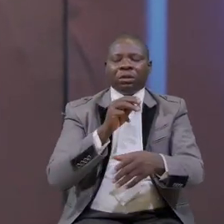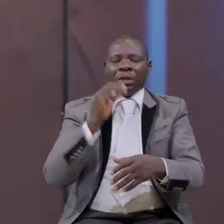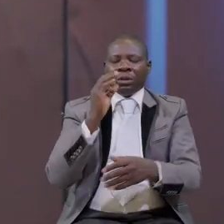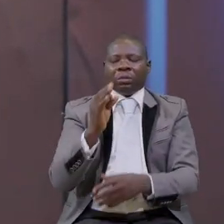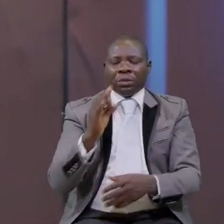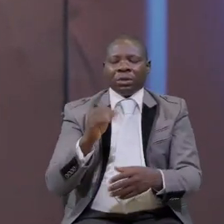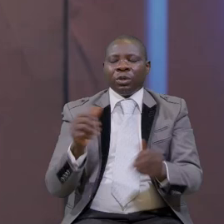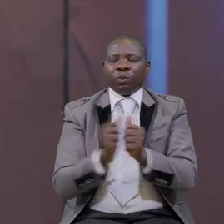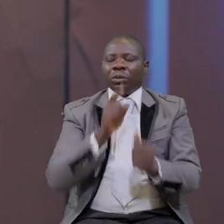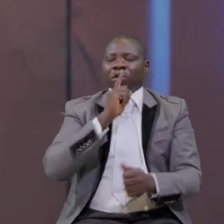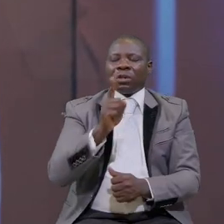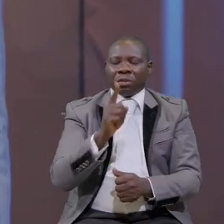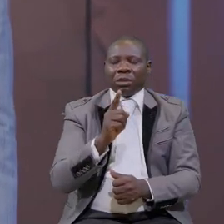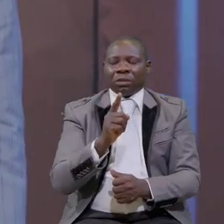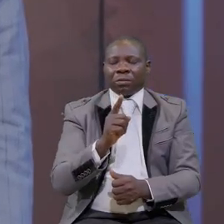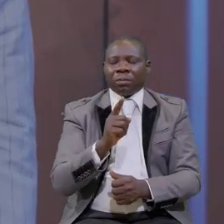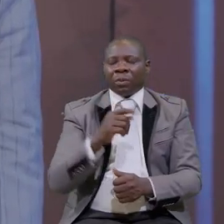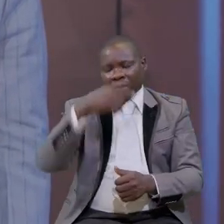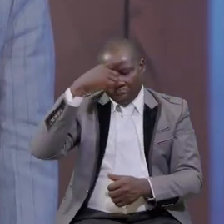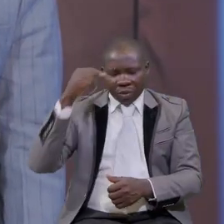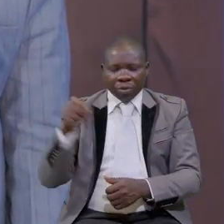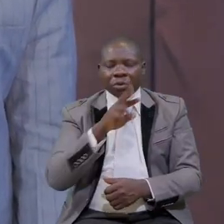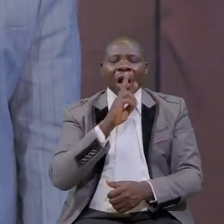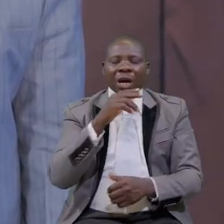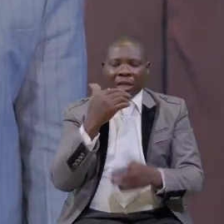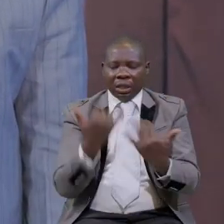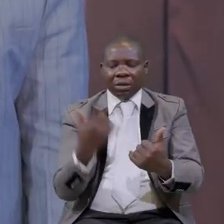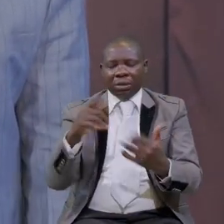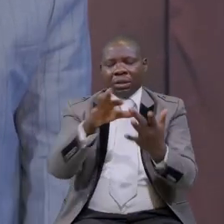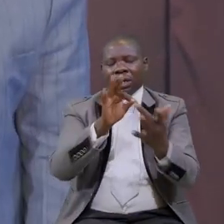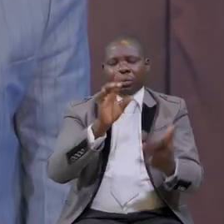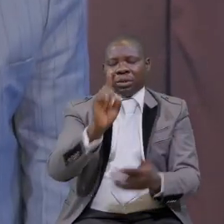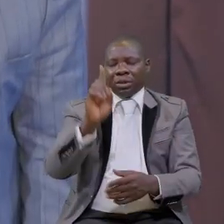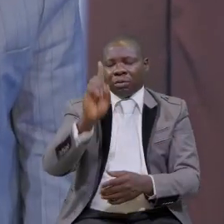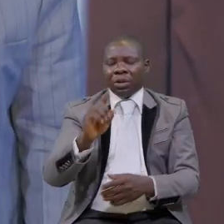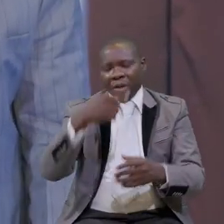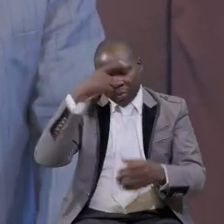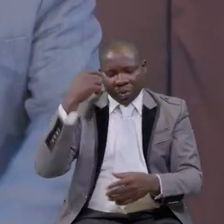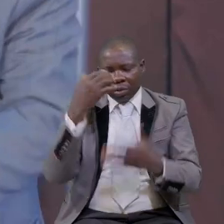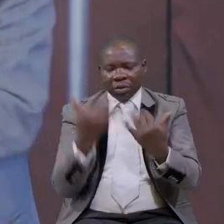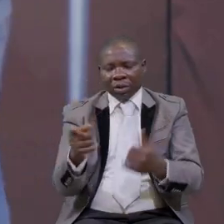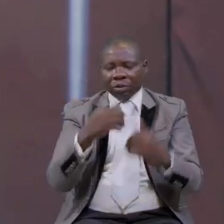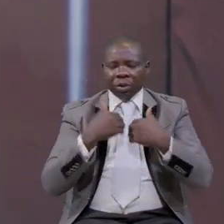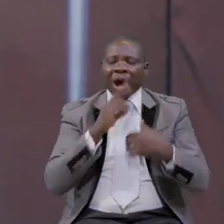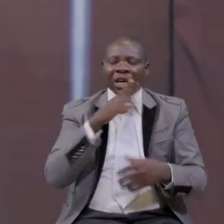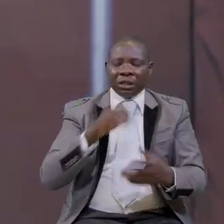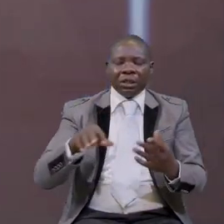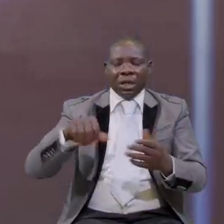prochaine, avec assurance, parce que tu es maintenant loin, parce que maintenant tu es